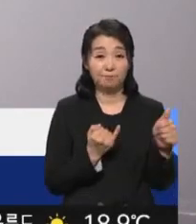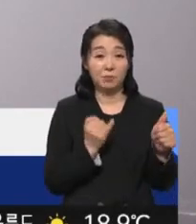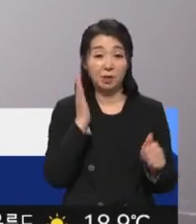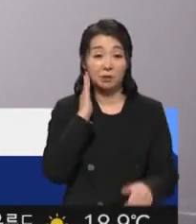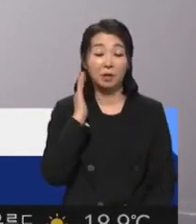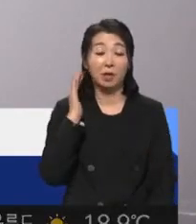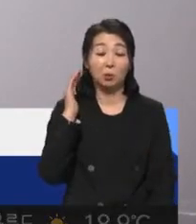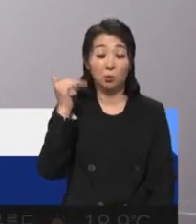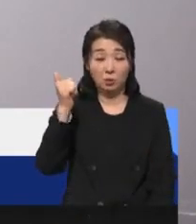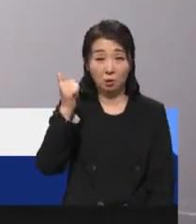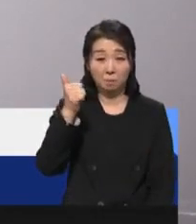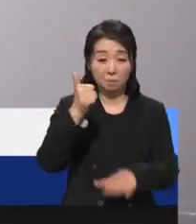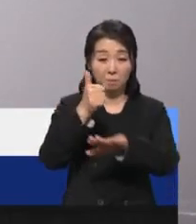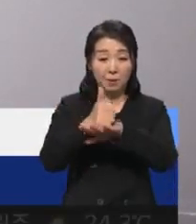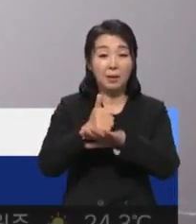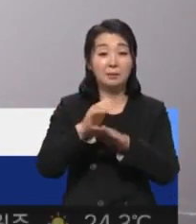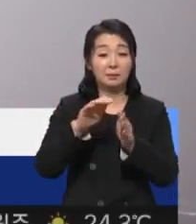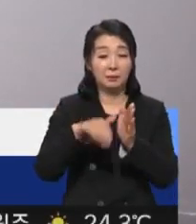대통령이 되는 경우라도